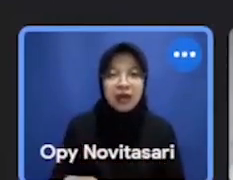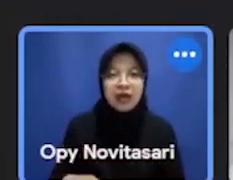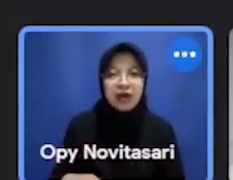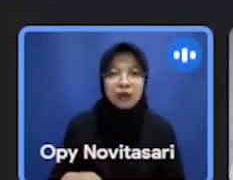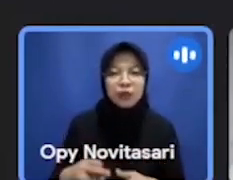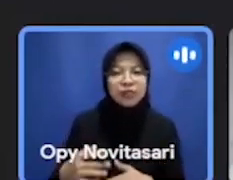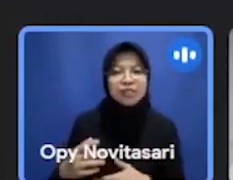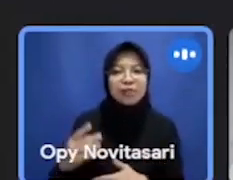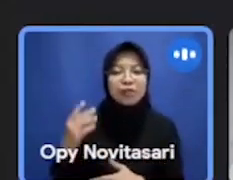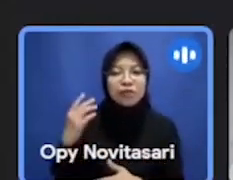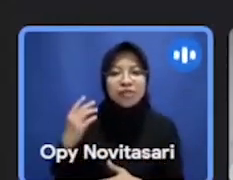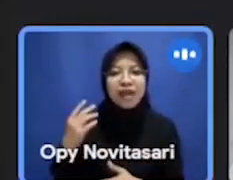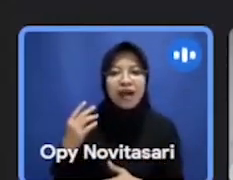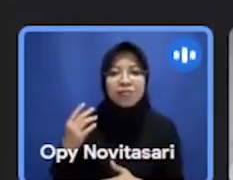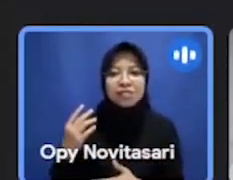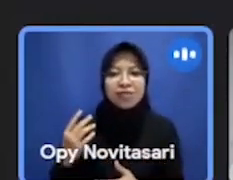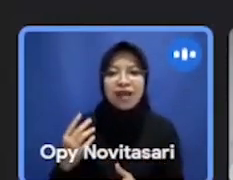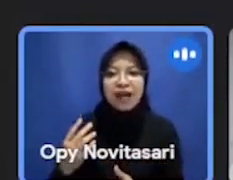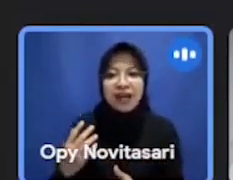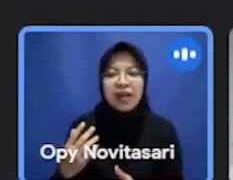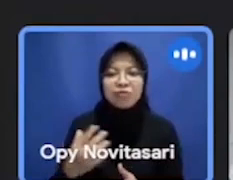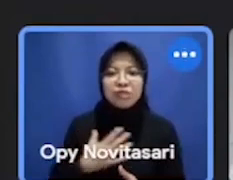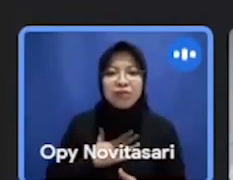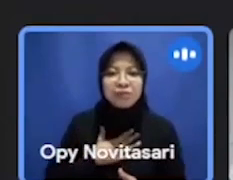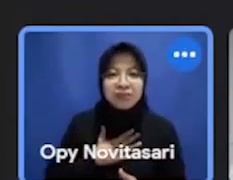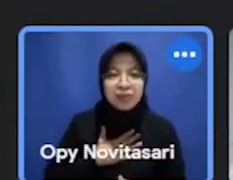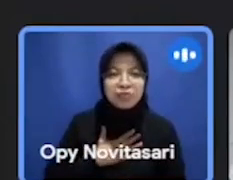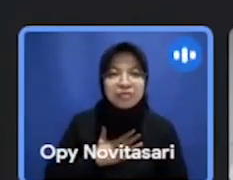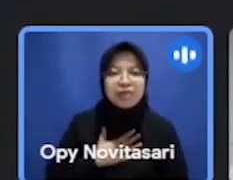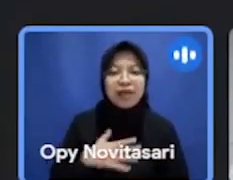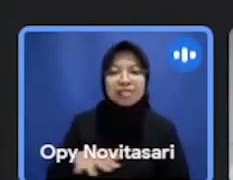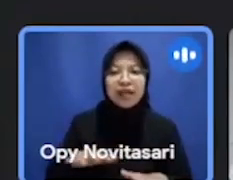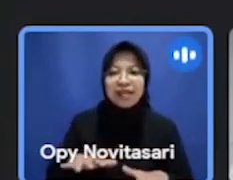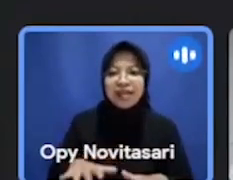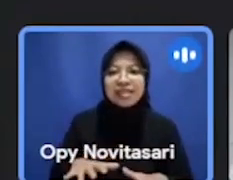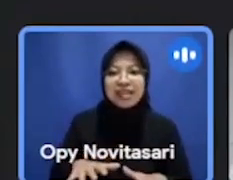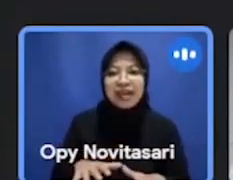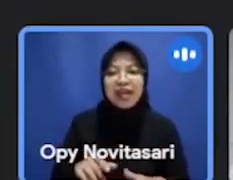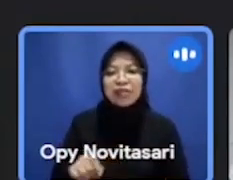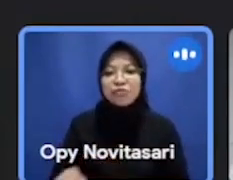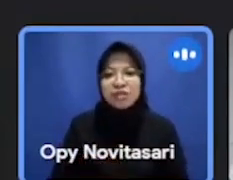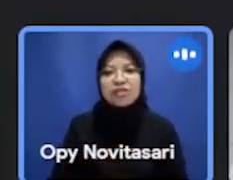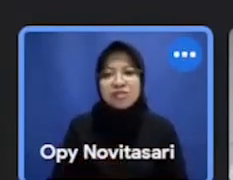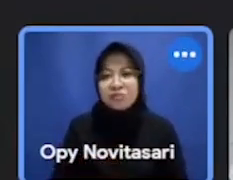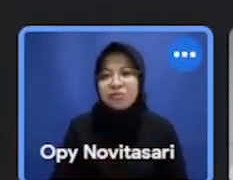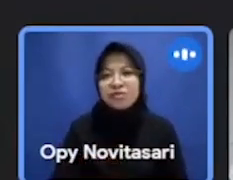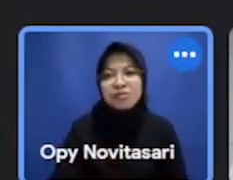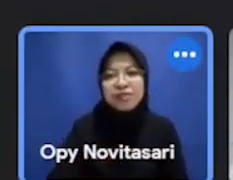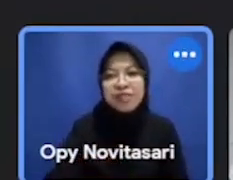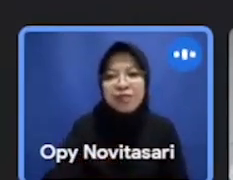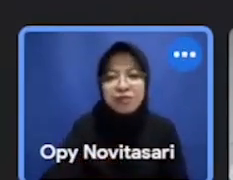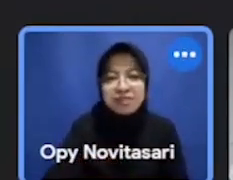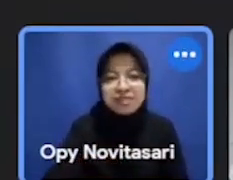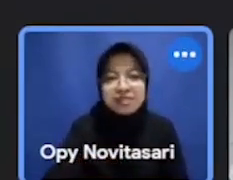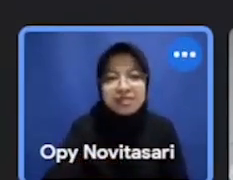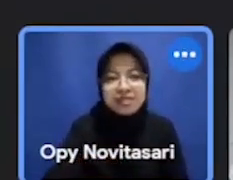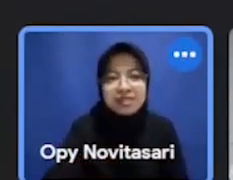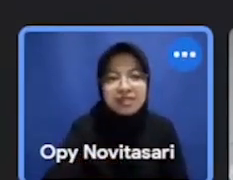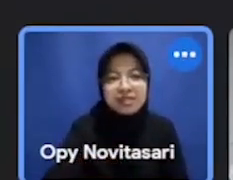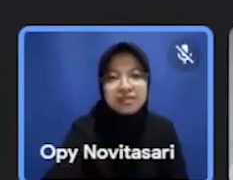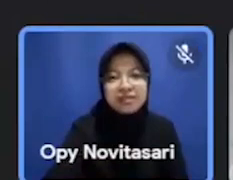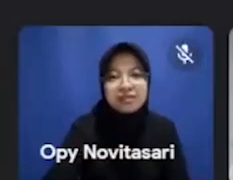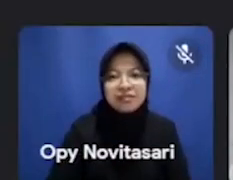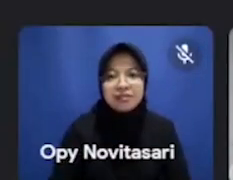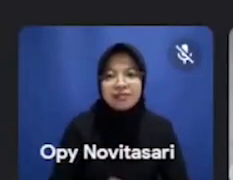dibunyikan teman puli tidak akan bisa mendengar namun namun bisa merasakan dari getaran alat musik tersebut seperti itu